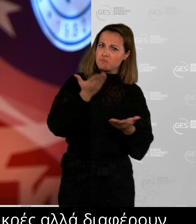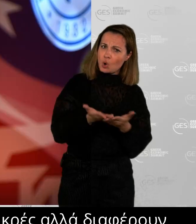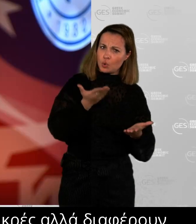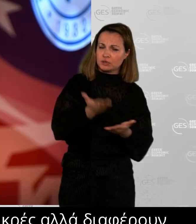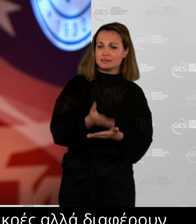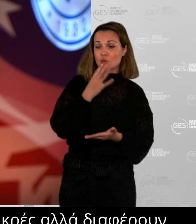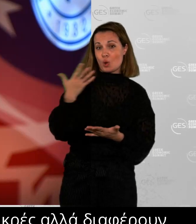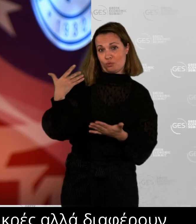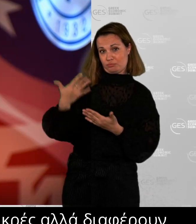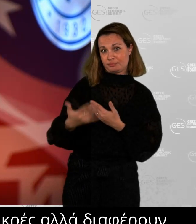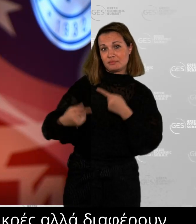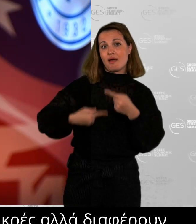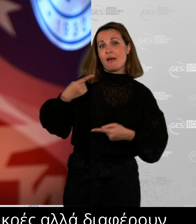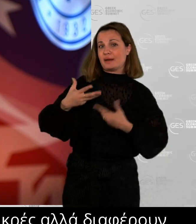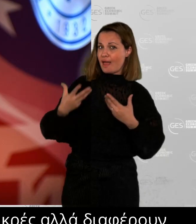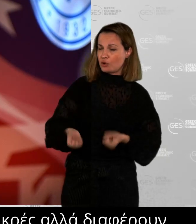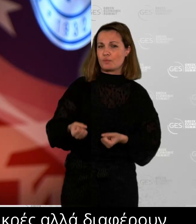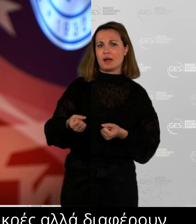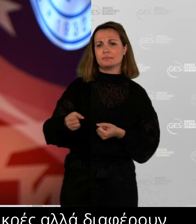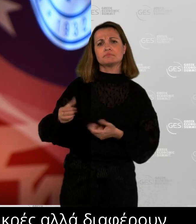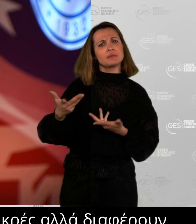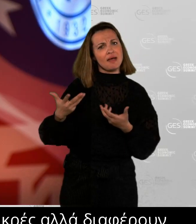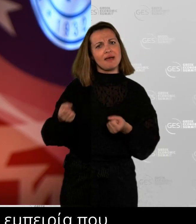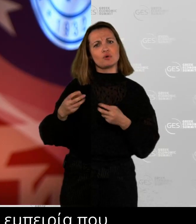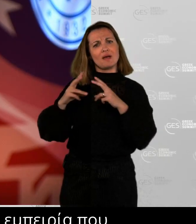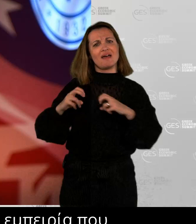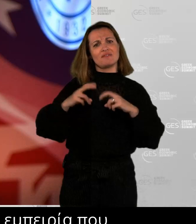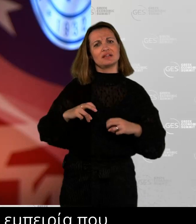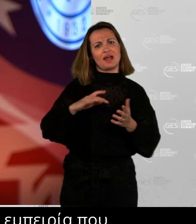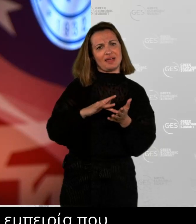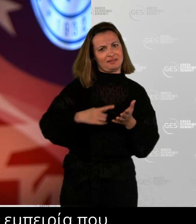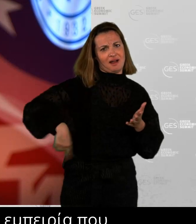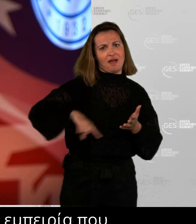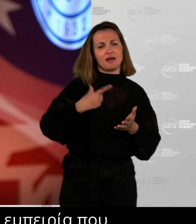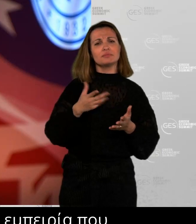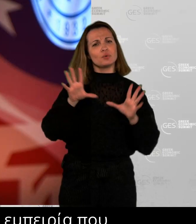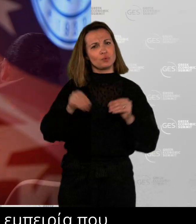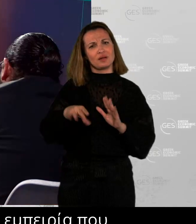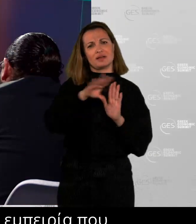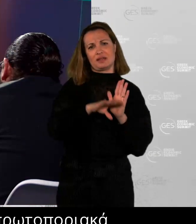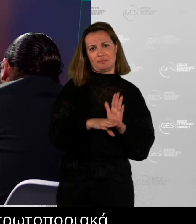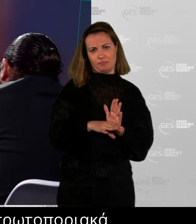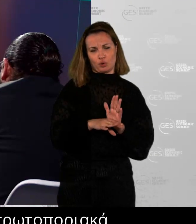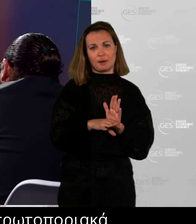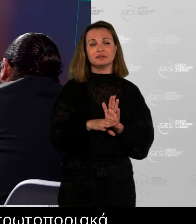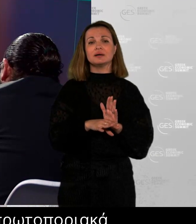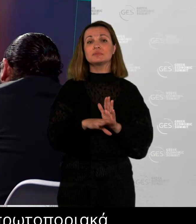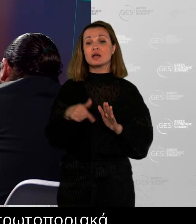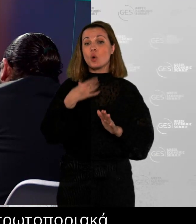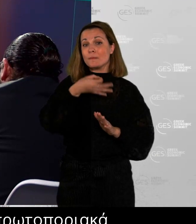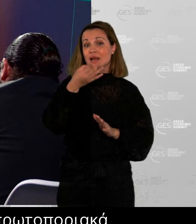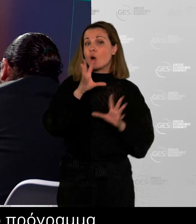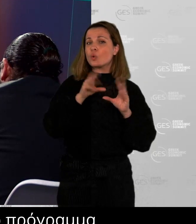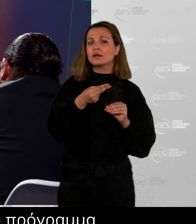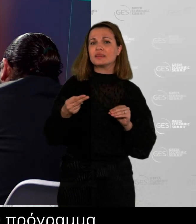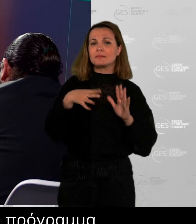που αποκτήσαμε τα ερευνητικά κέντρα με κάποια πρωτοποριακά προγράμματα. Αναφέρομαι για παράδειγμα στο πρόγραμμα βιομηχανικών υποτροφιών στο Δημόκρητο,